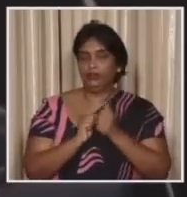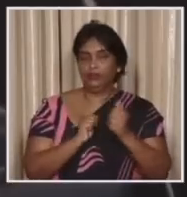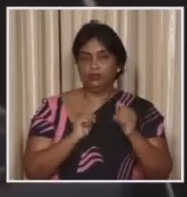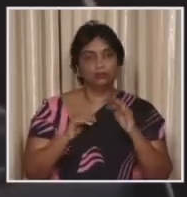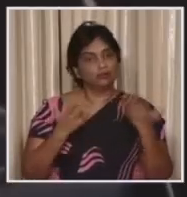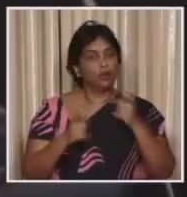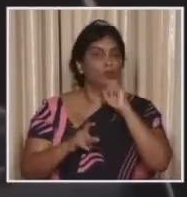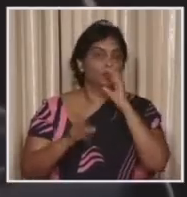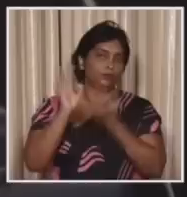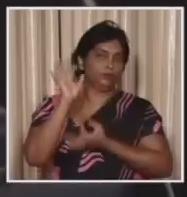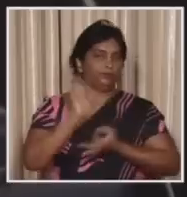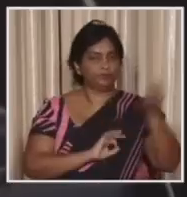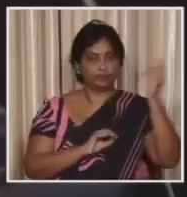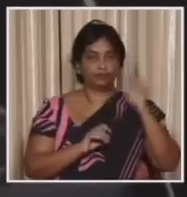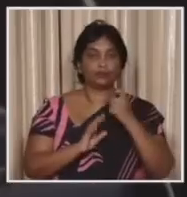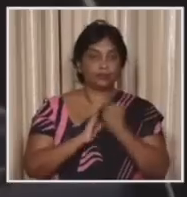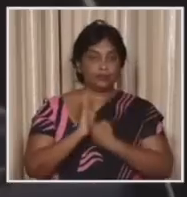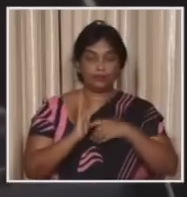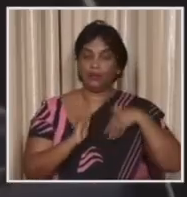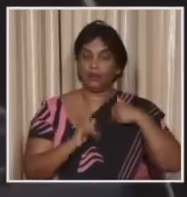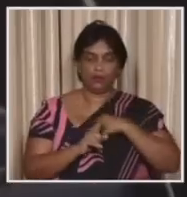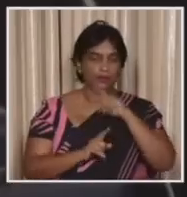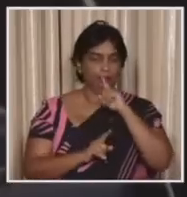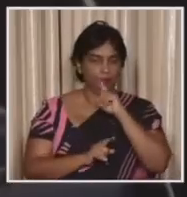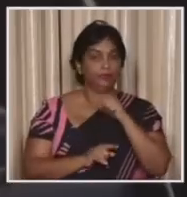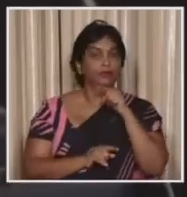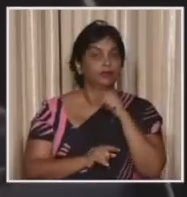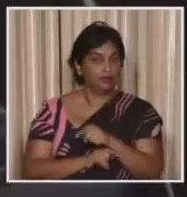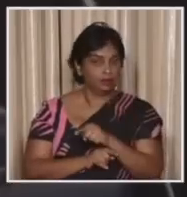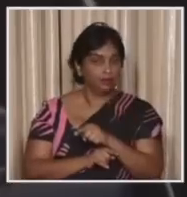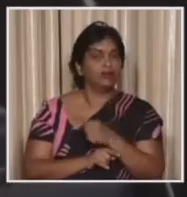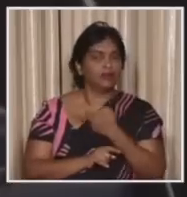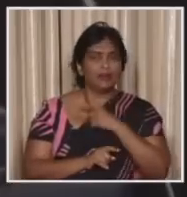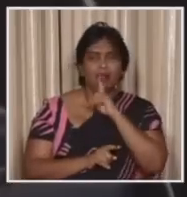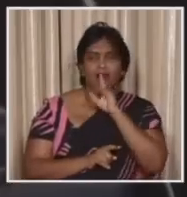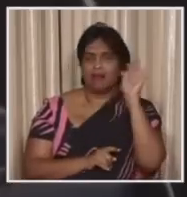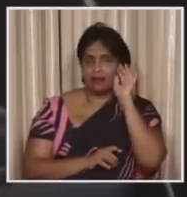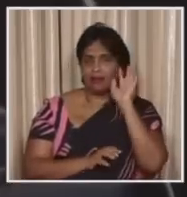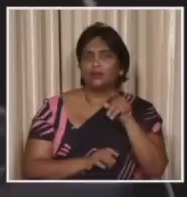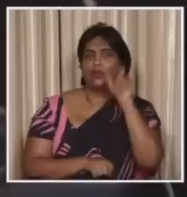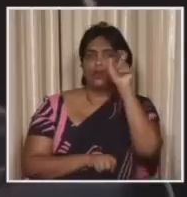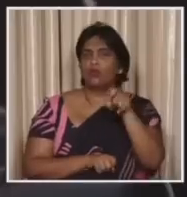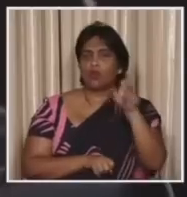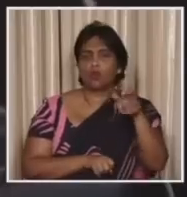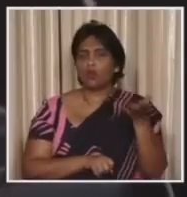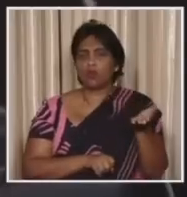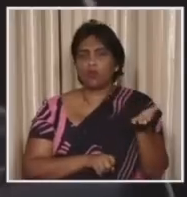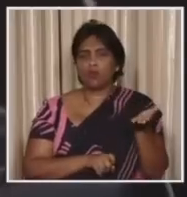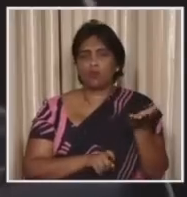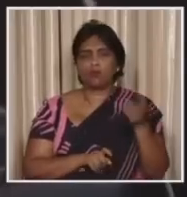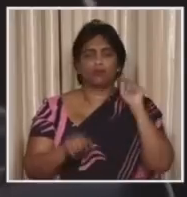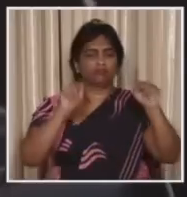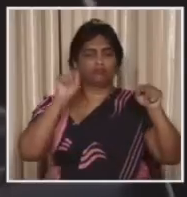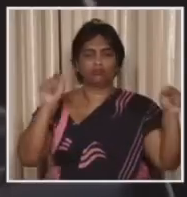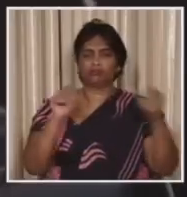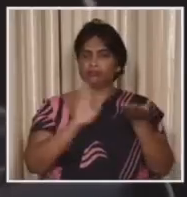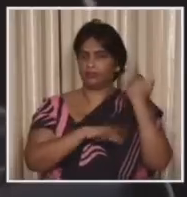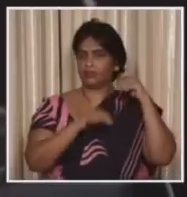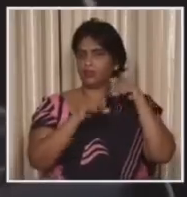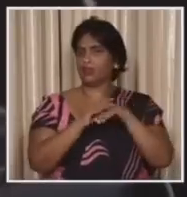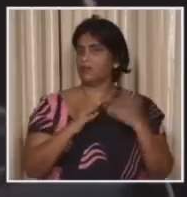naththam nadu pawaranna kiyala neethipati warayata nirdesha karala etakota eka thamai man ahanne e aya kawuda koi sthana wala de welawa